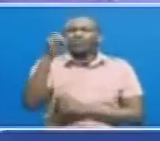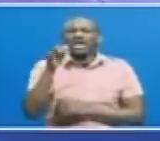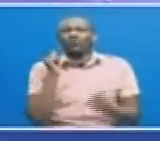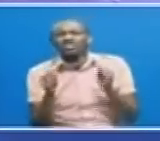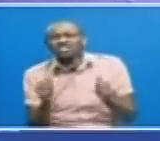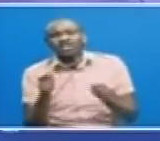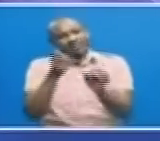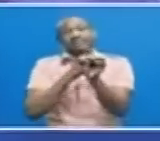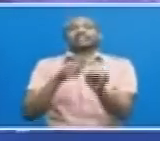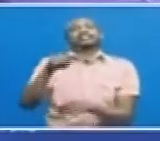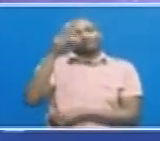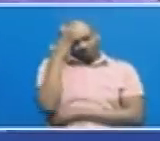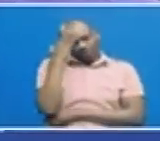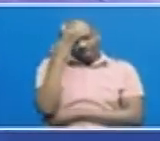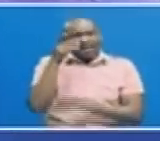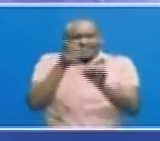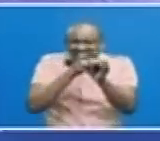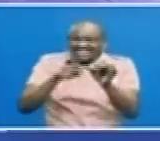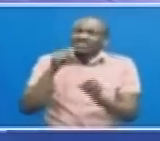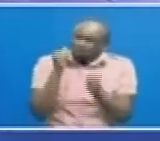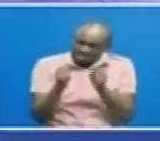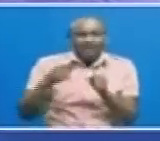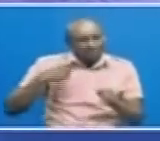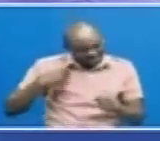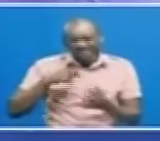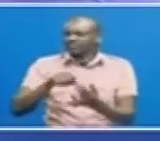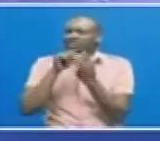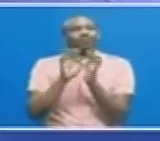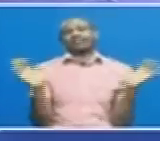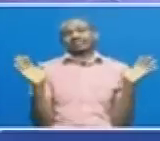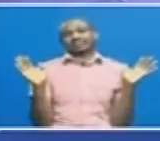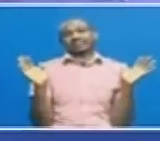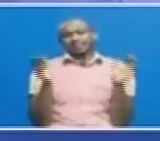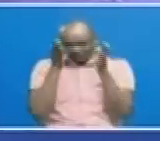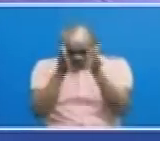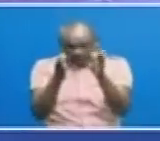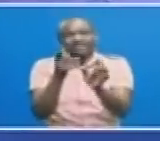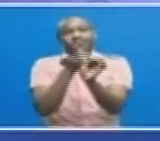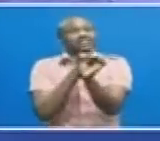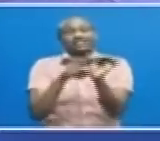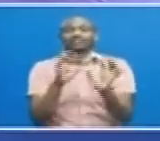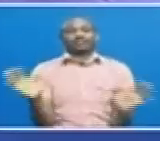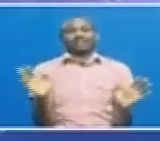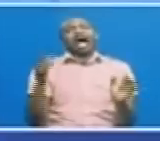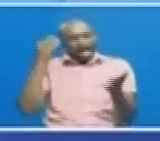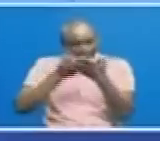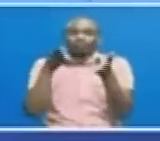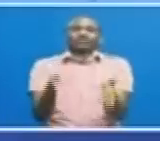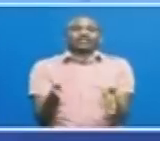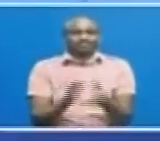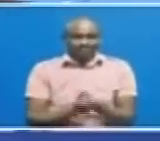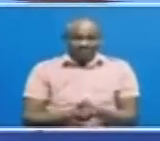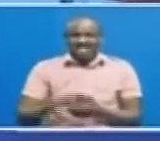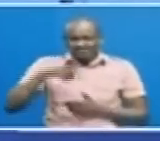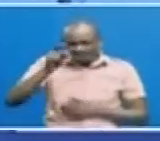ile ya Mercedes? Hiyo Mercedes ni ile magari nimespecialize naye. Na ndio natengenezanga hata wa leo. Ni